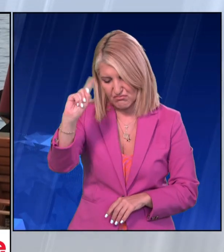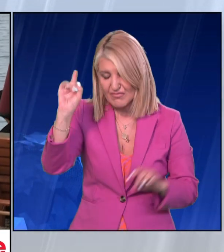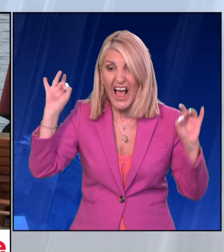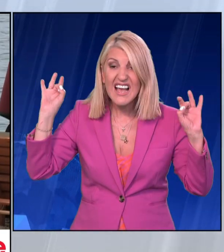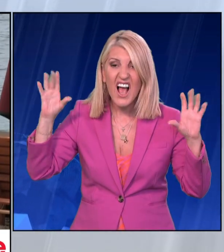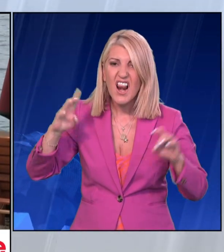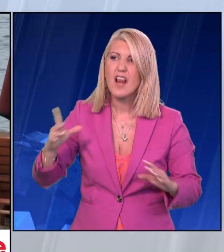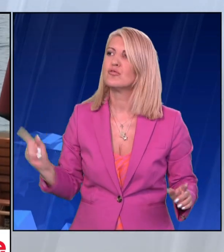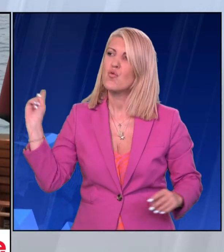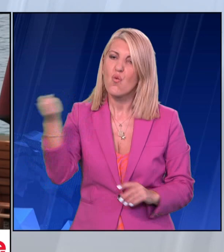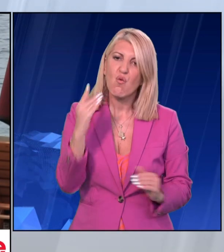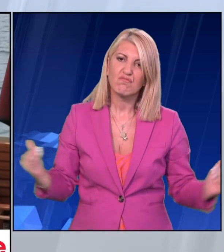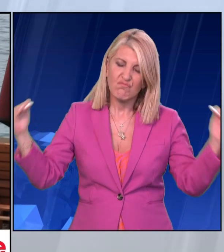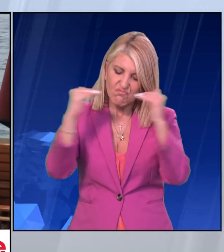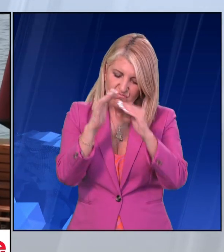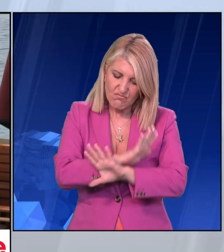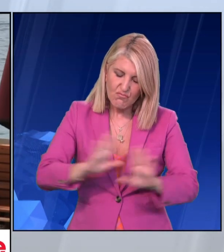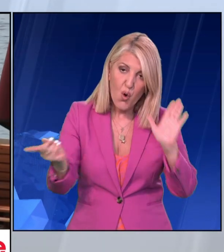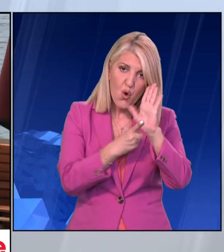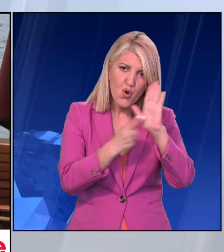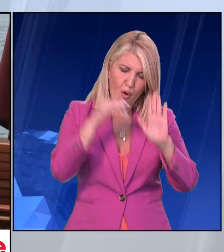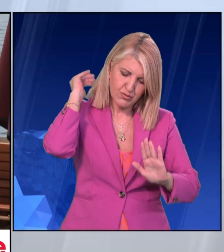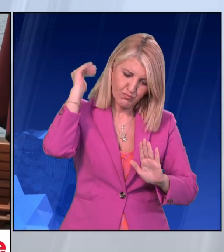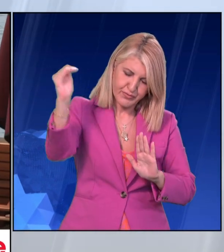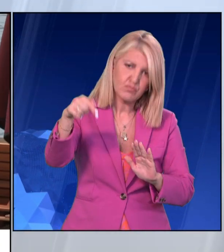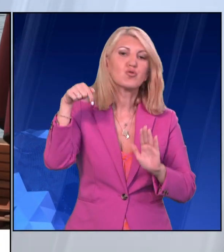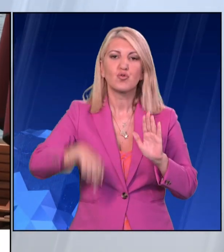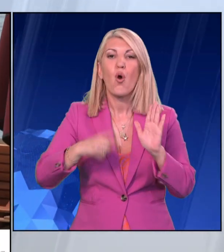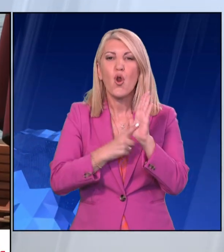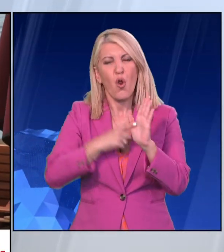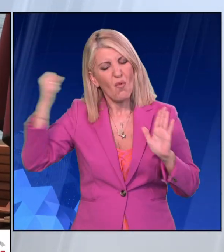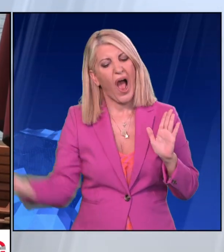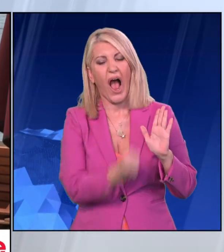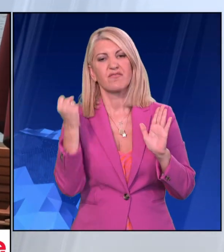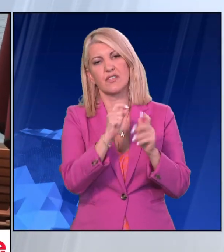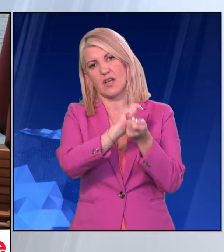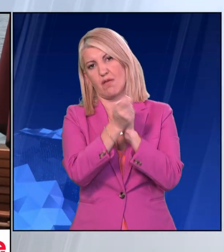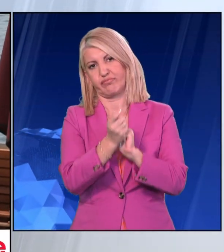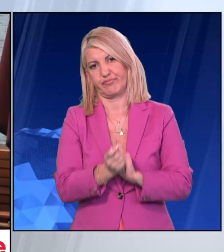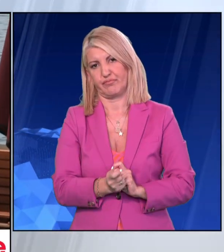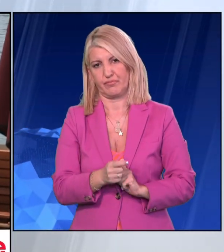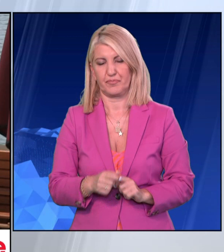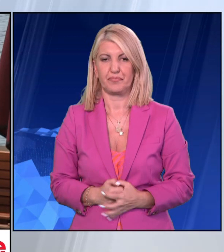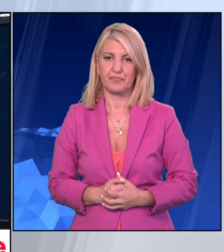προανήγγειλε και αναθεώρηση της σχετικής νομοθεσίας για τη χρήση του Αιγιαλού.